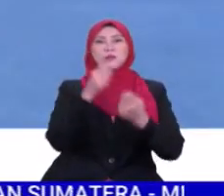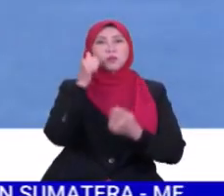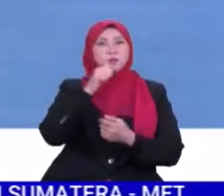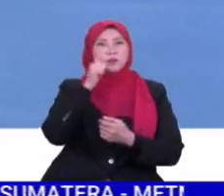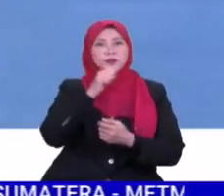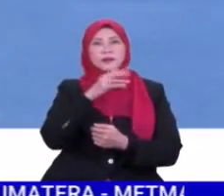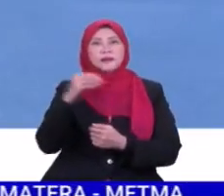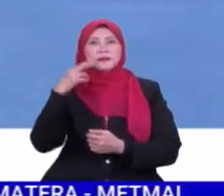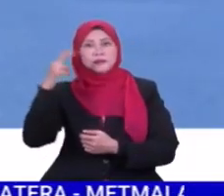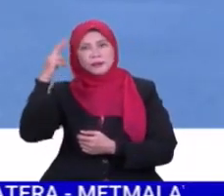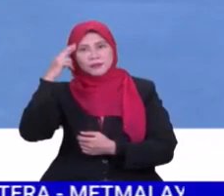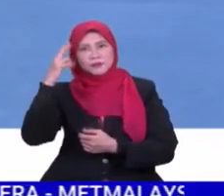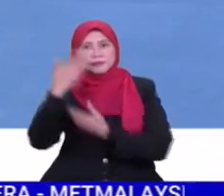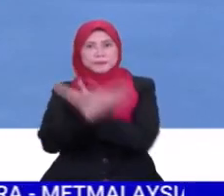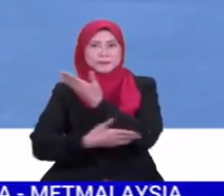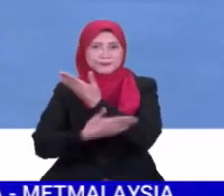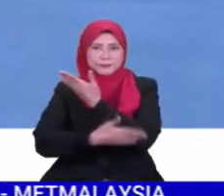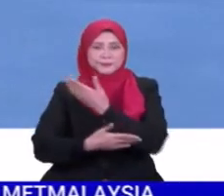negara.